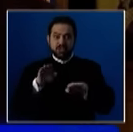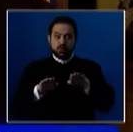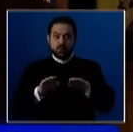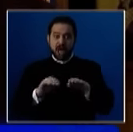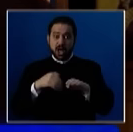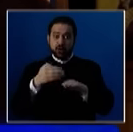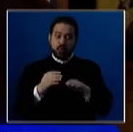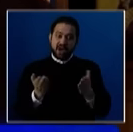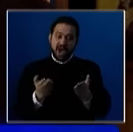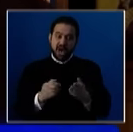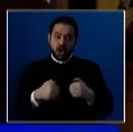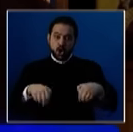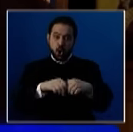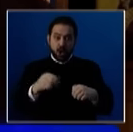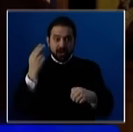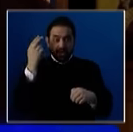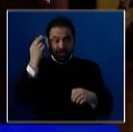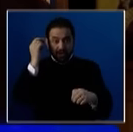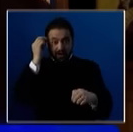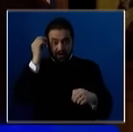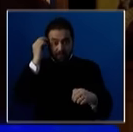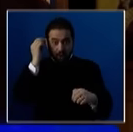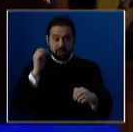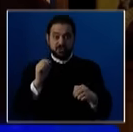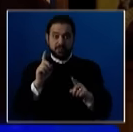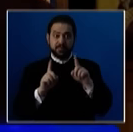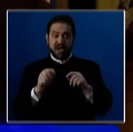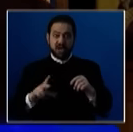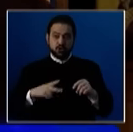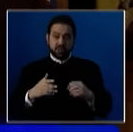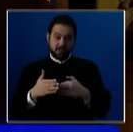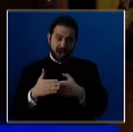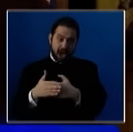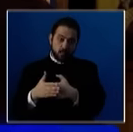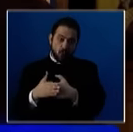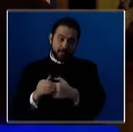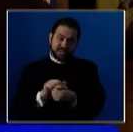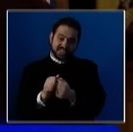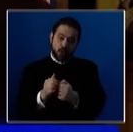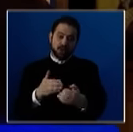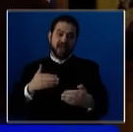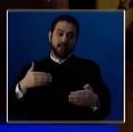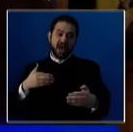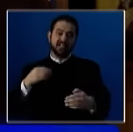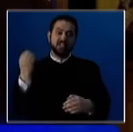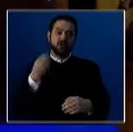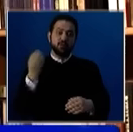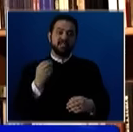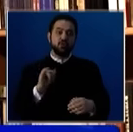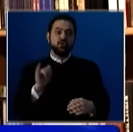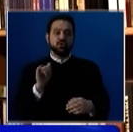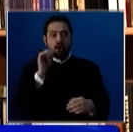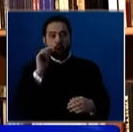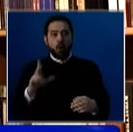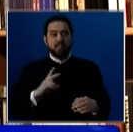putem cunoaște dacă ne-am apropiat sau nu de Dumnezeu, dacă suntem în adevăr. Cei care sunt